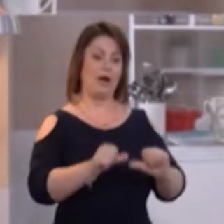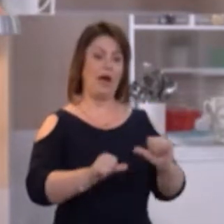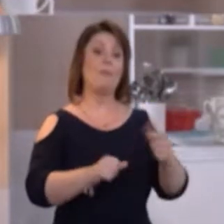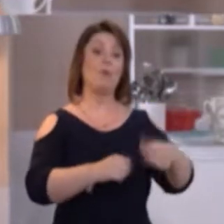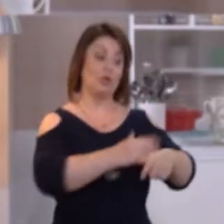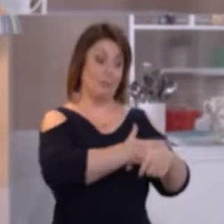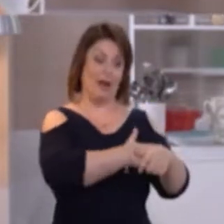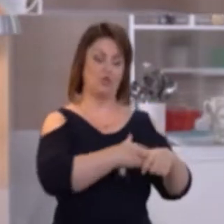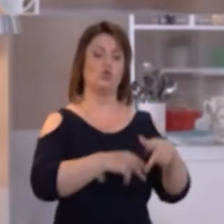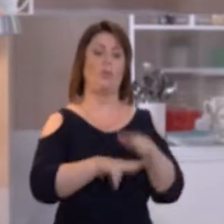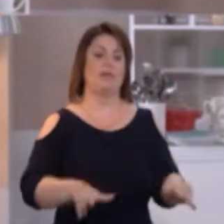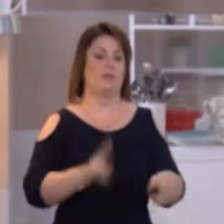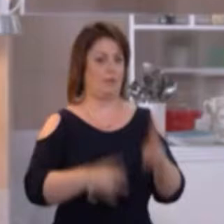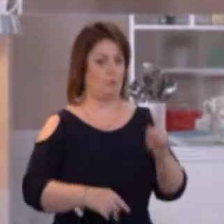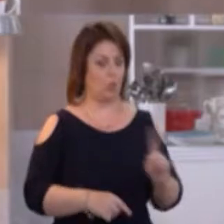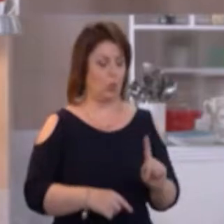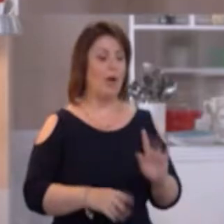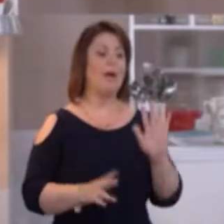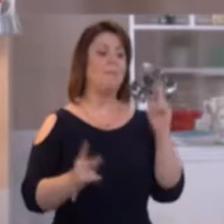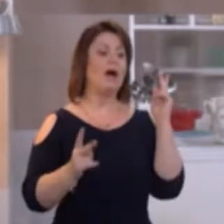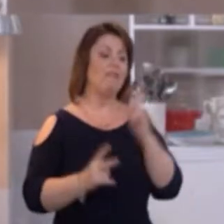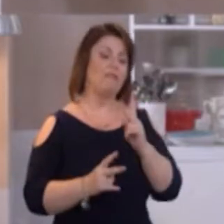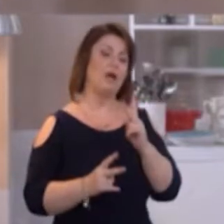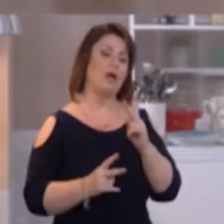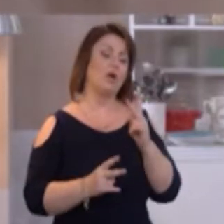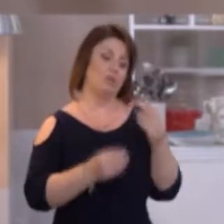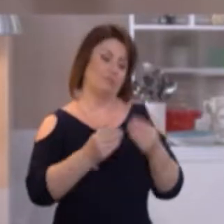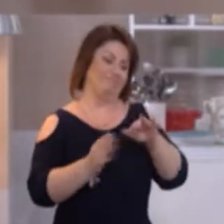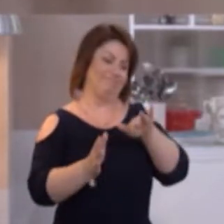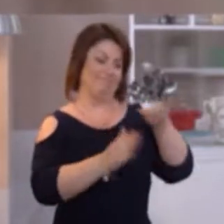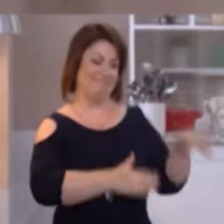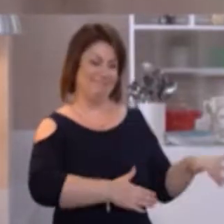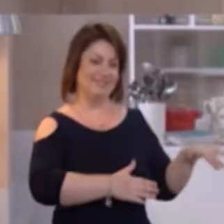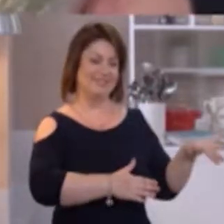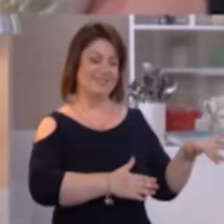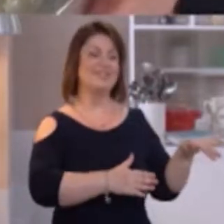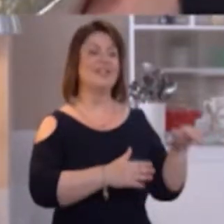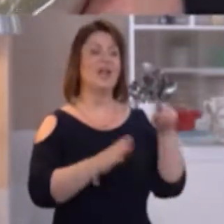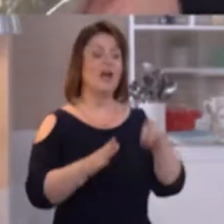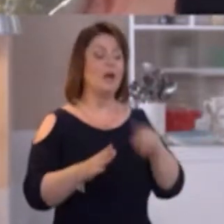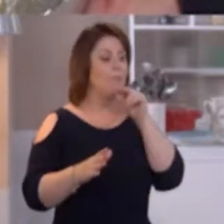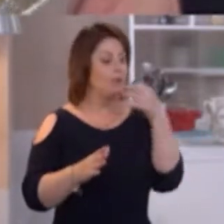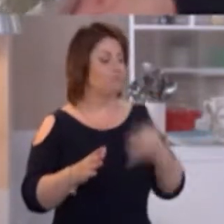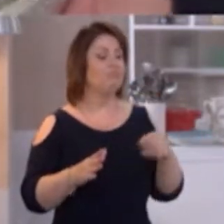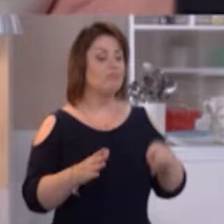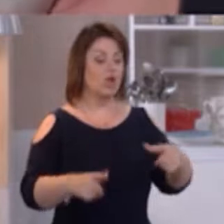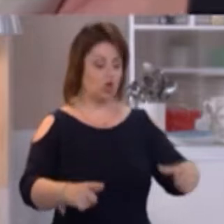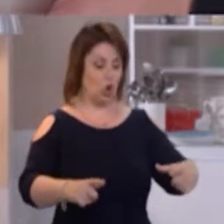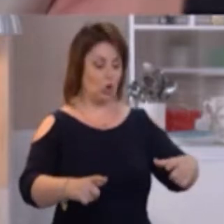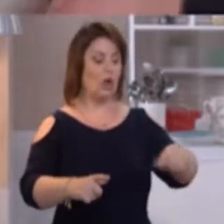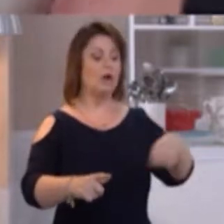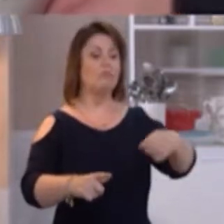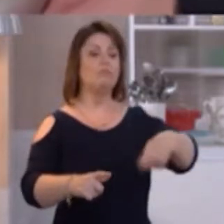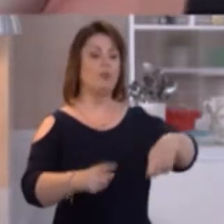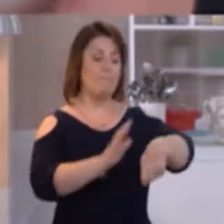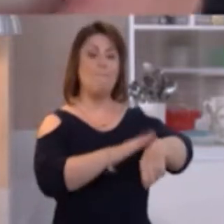braccio poi si stanchi troppo. Però in realtà questo modo, adesso a parte i giochi, gli scherzi, impugnando così la ciotola, sì, e muovendo solo